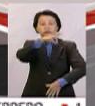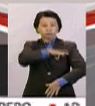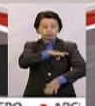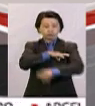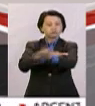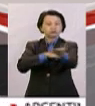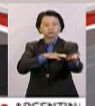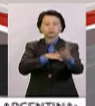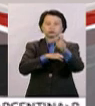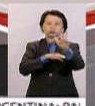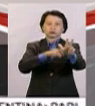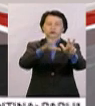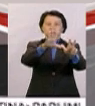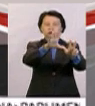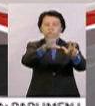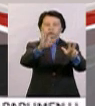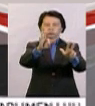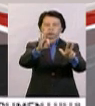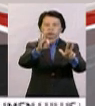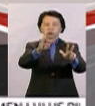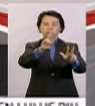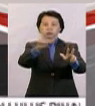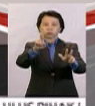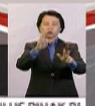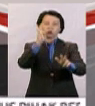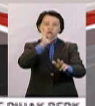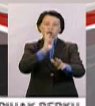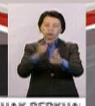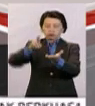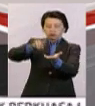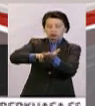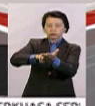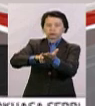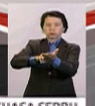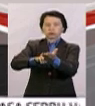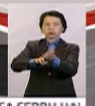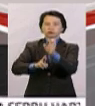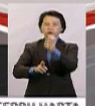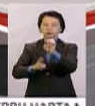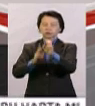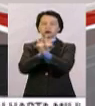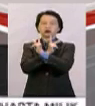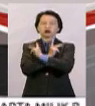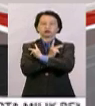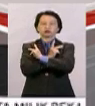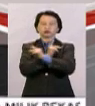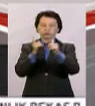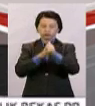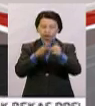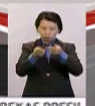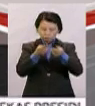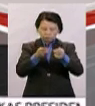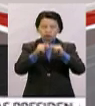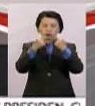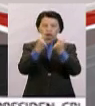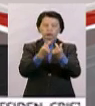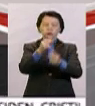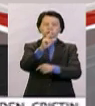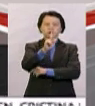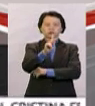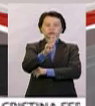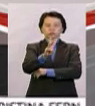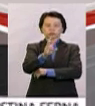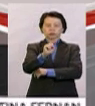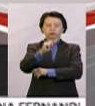lebih 359,000 wanita yang berdaftar di bawah program IKASIH. Caruman fasa pertama diuruskan Kumpulan Wang Simpanan